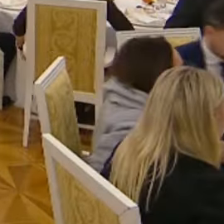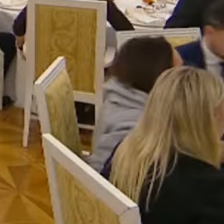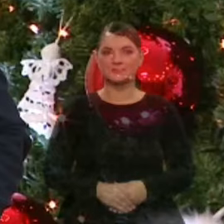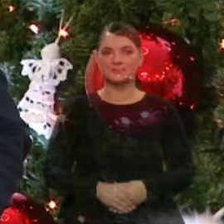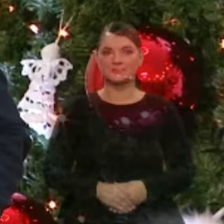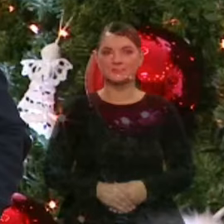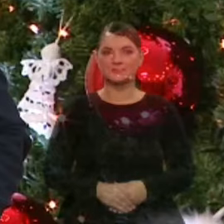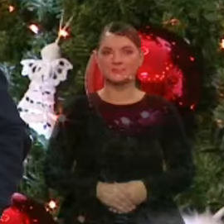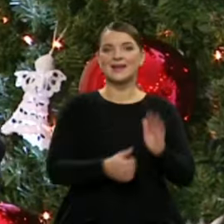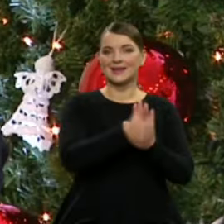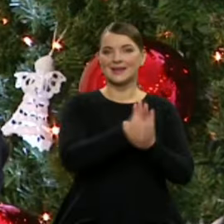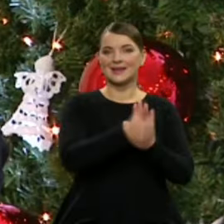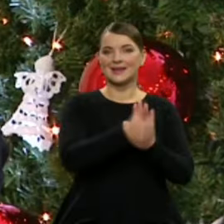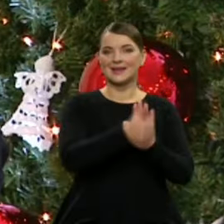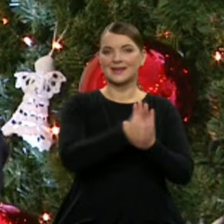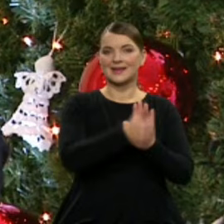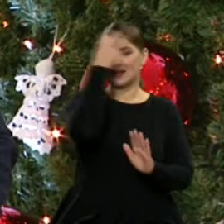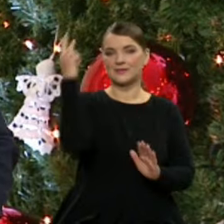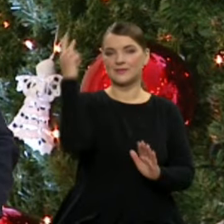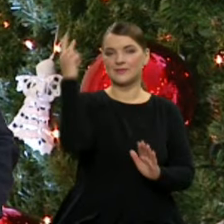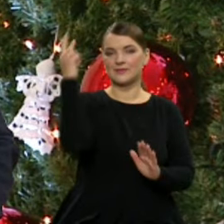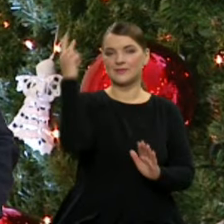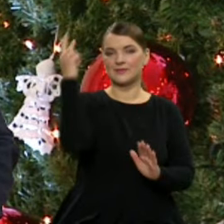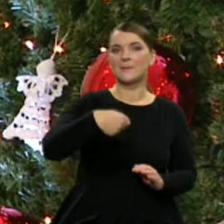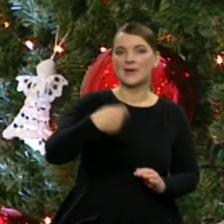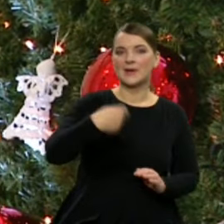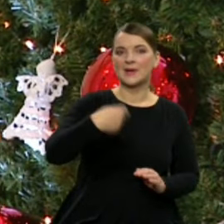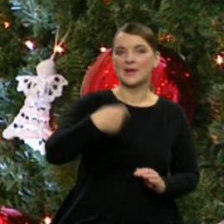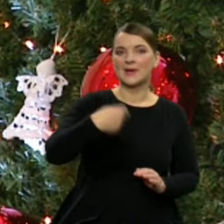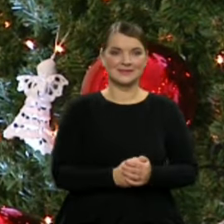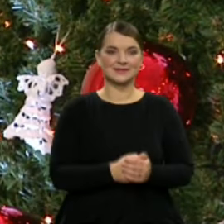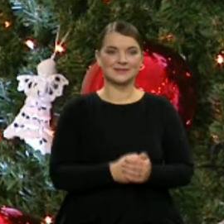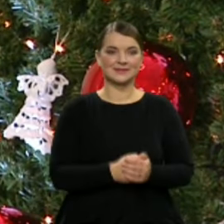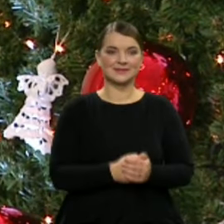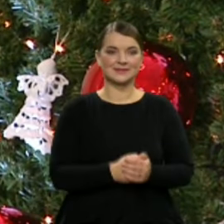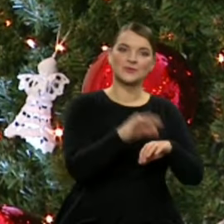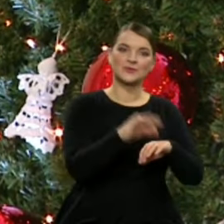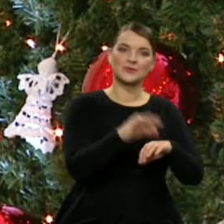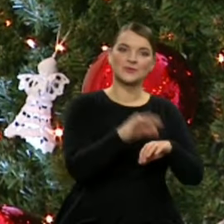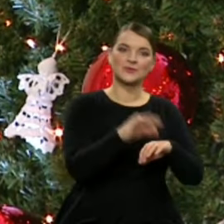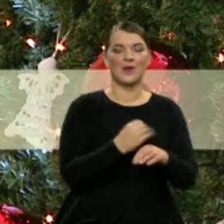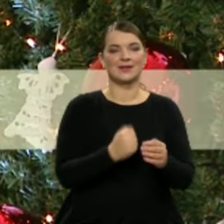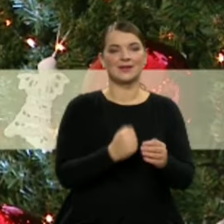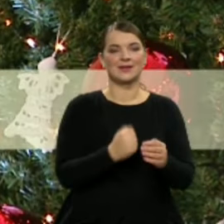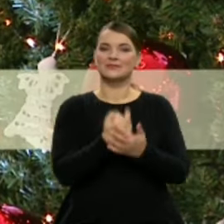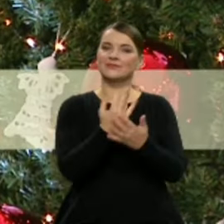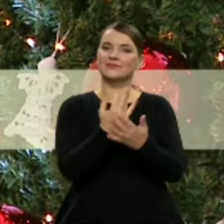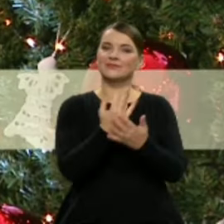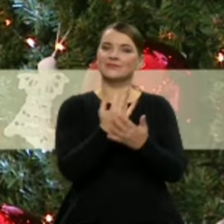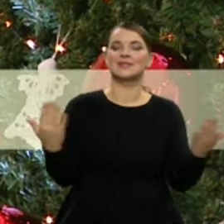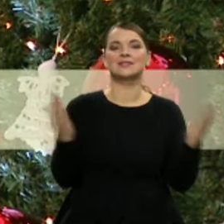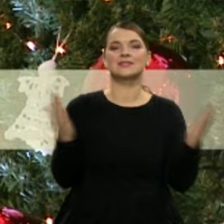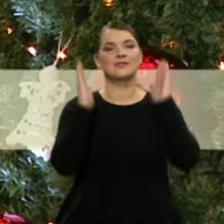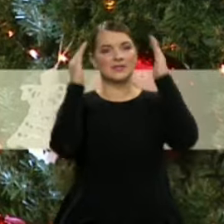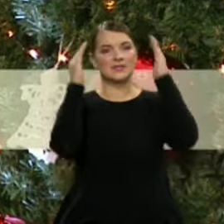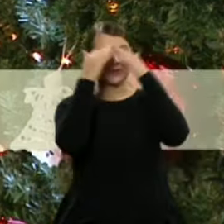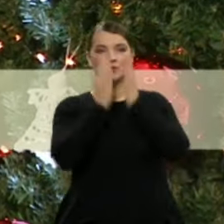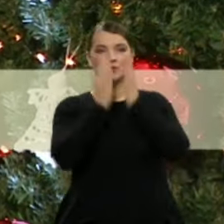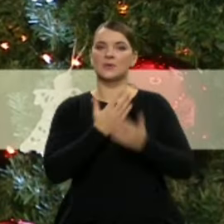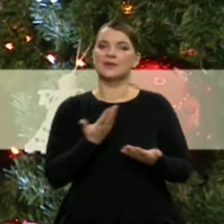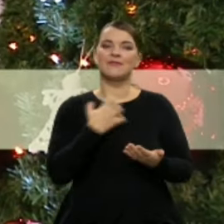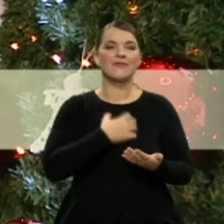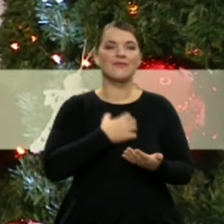Jūsų ekscelencija, Respublikos prezidentė, pirmoji ponė Diana, ekscelencijos, eminencijos vyskupai, visi